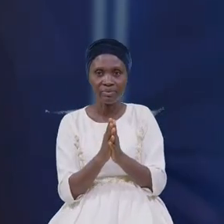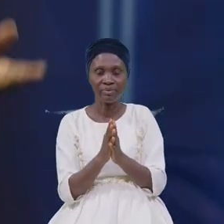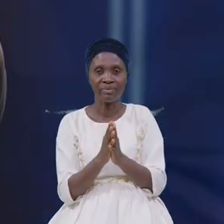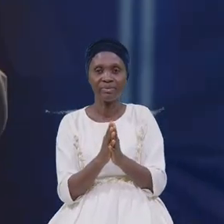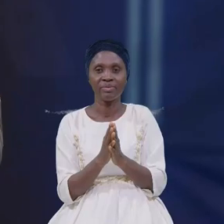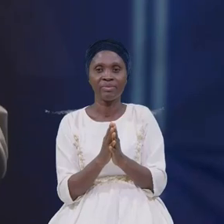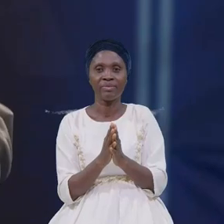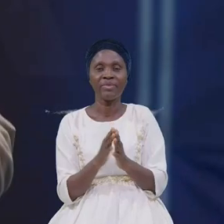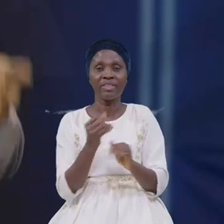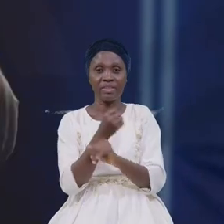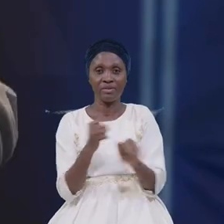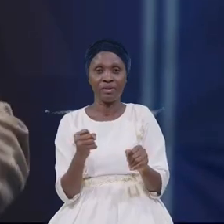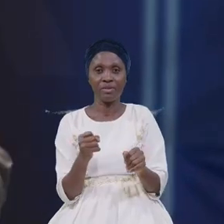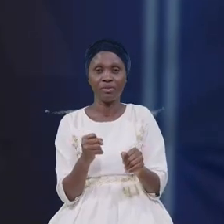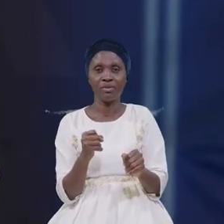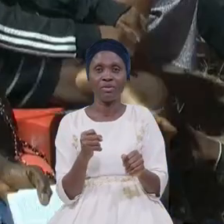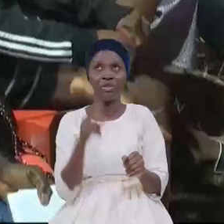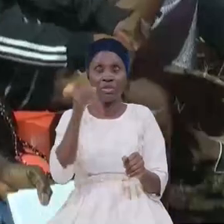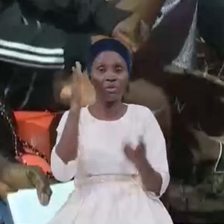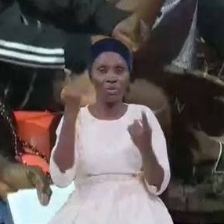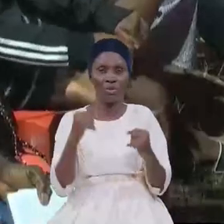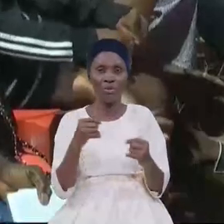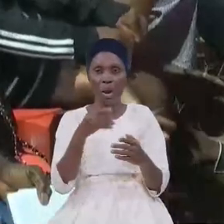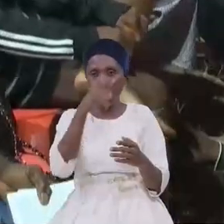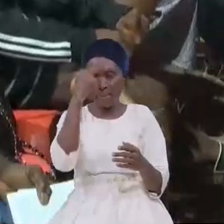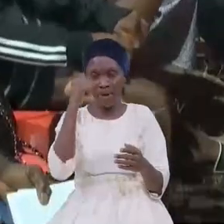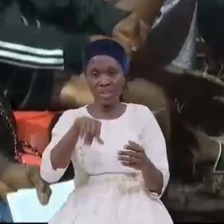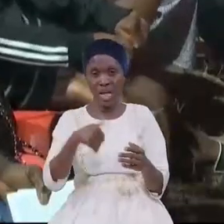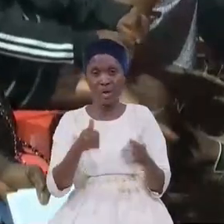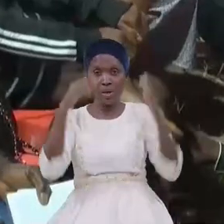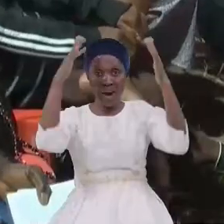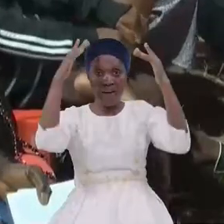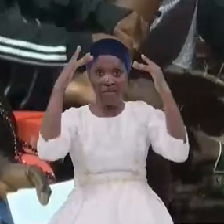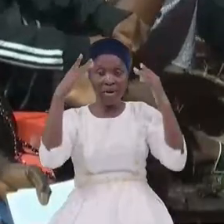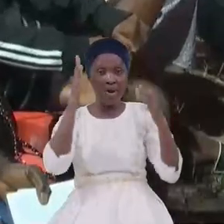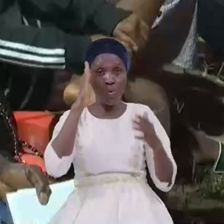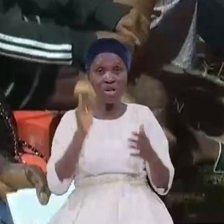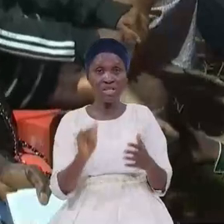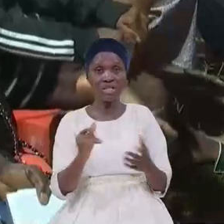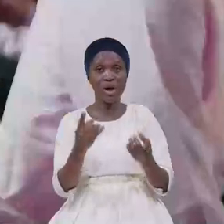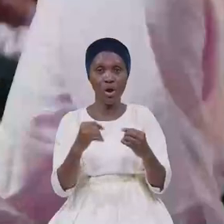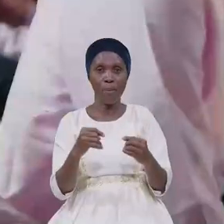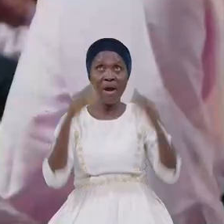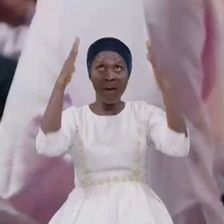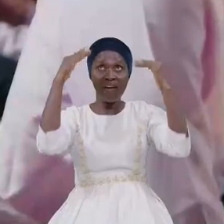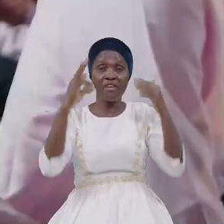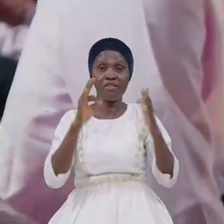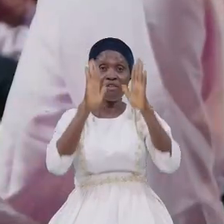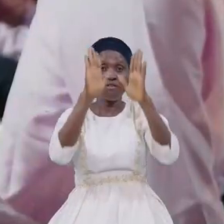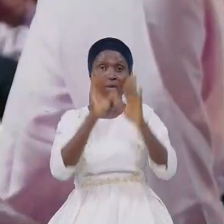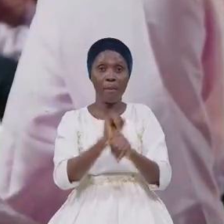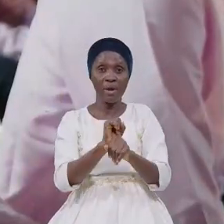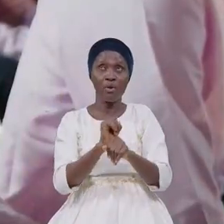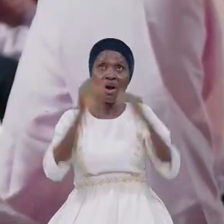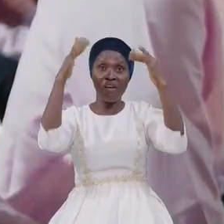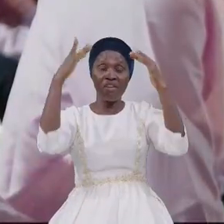va venir parce que une autre pluie va revenir. La pluie de miracles, la pluie de manifestation